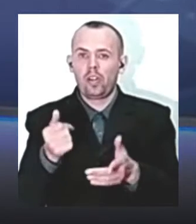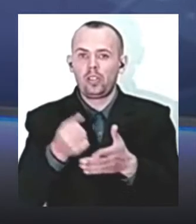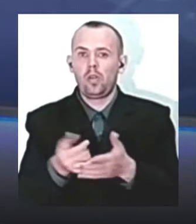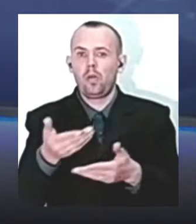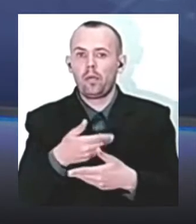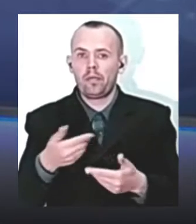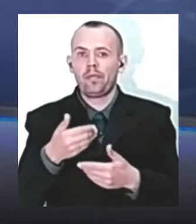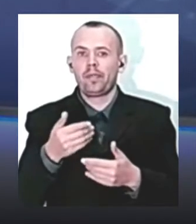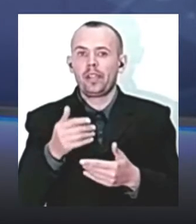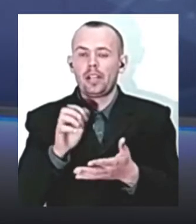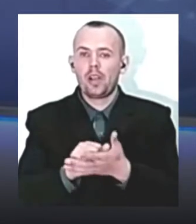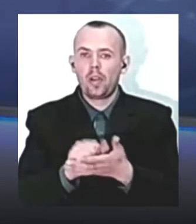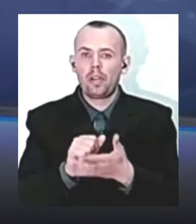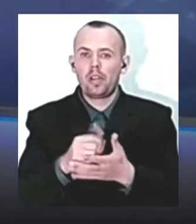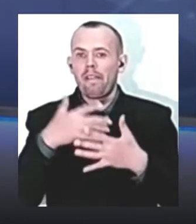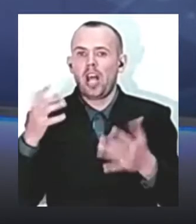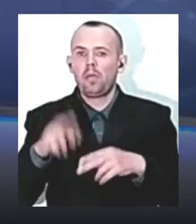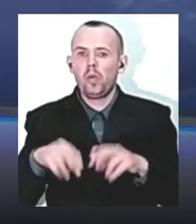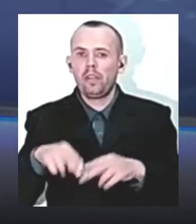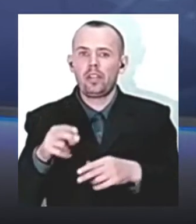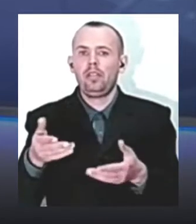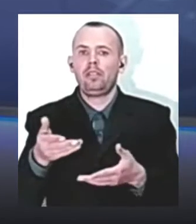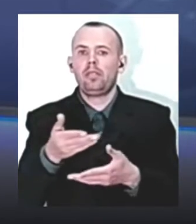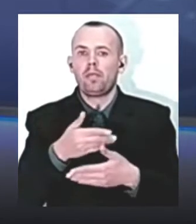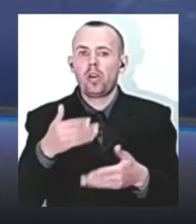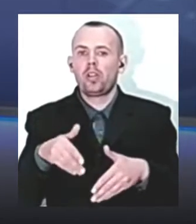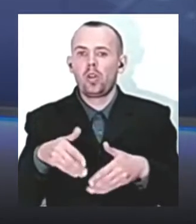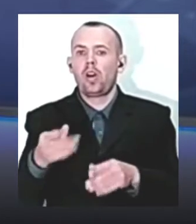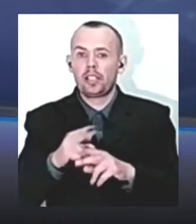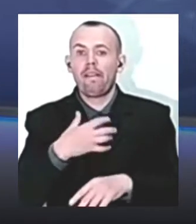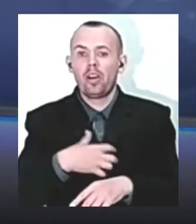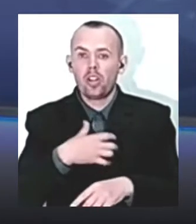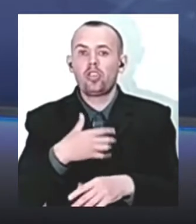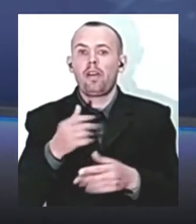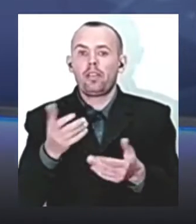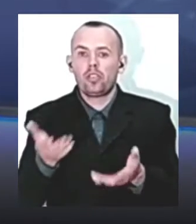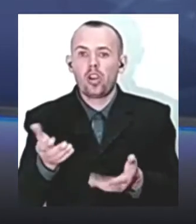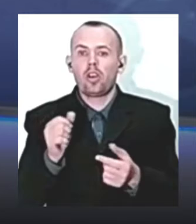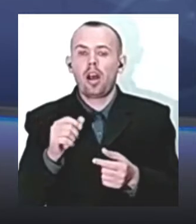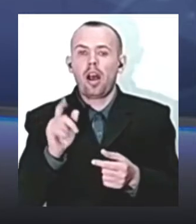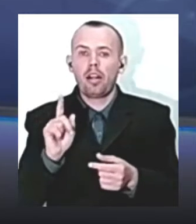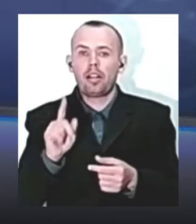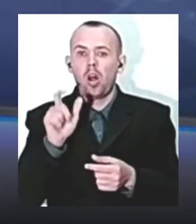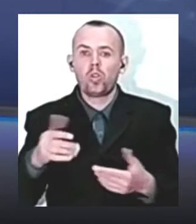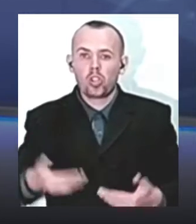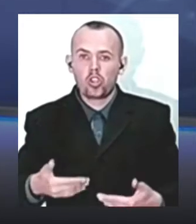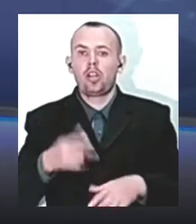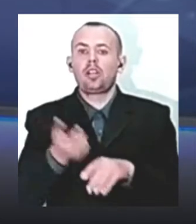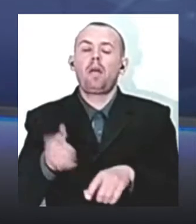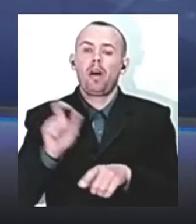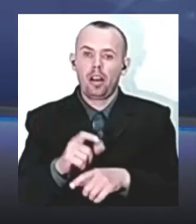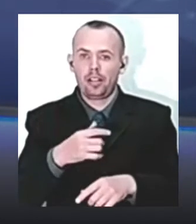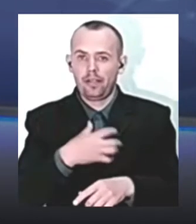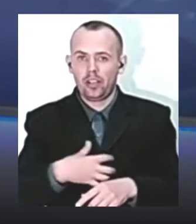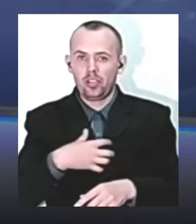займалися великим будівництвом, дороги – це важливо, а вже ж, але людське життя набагато цінніше, і дійсно, якщо б ці